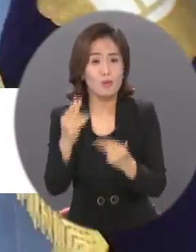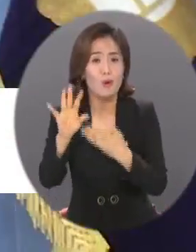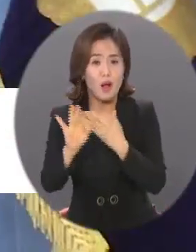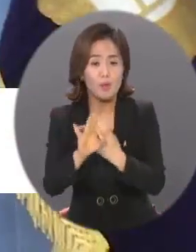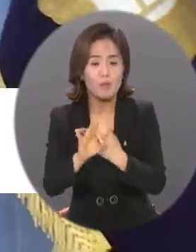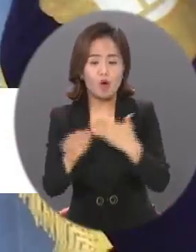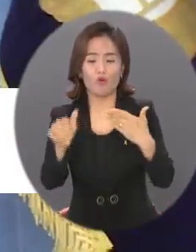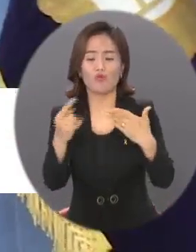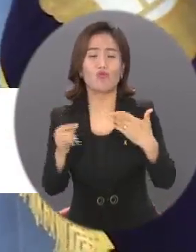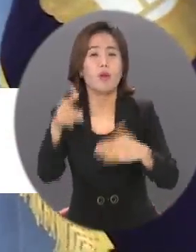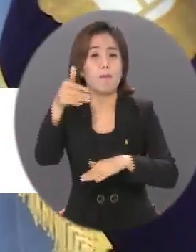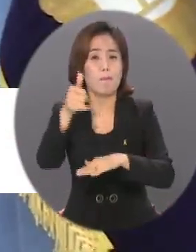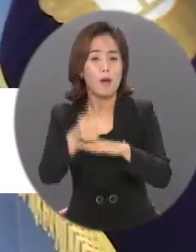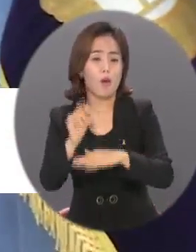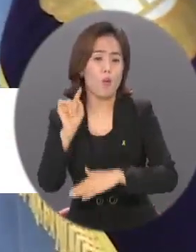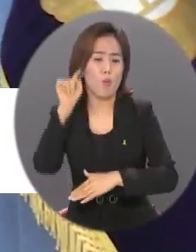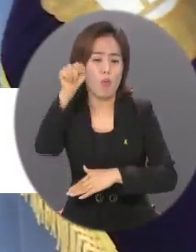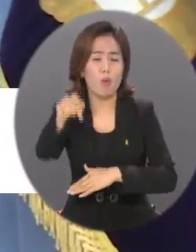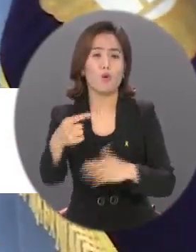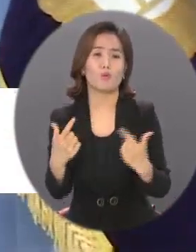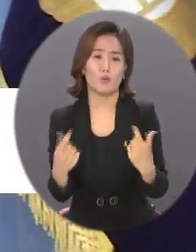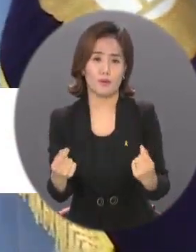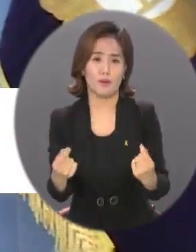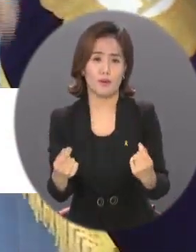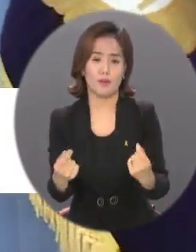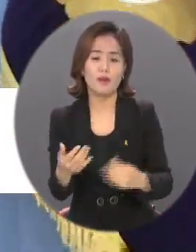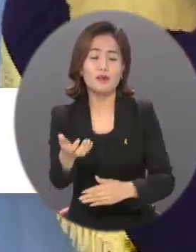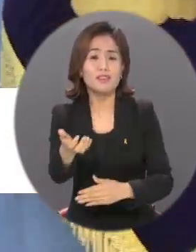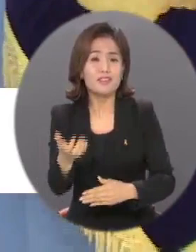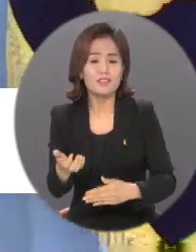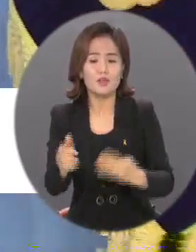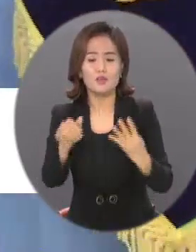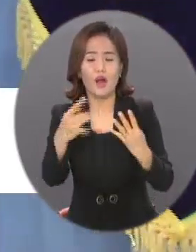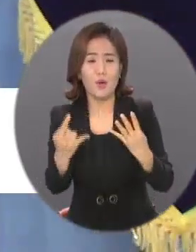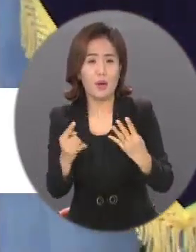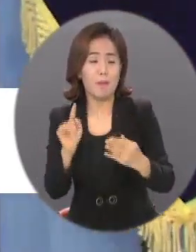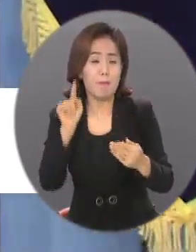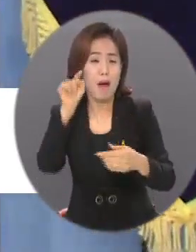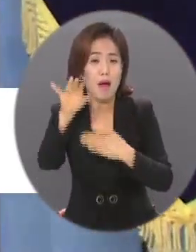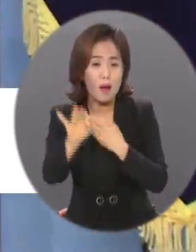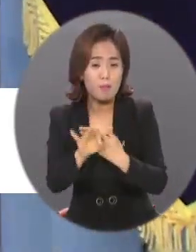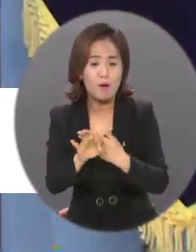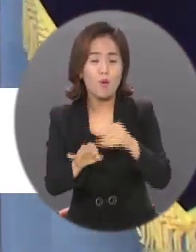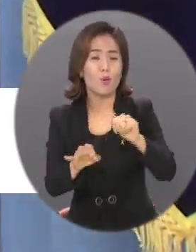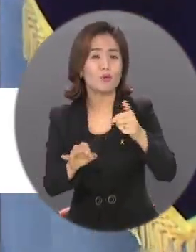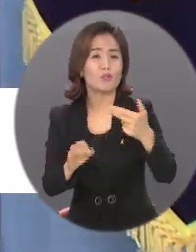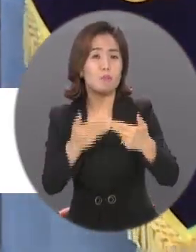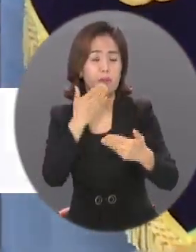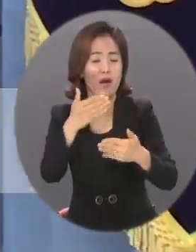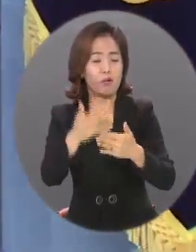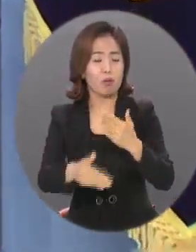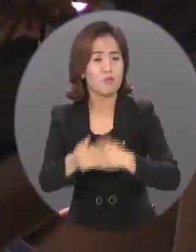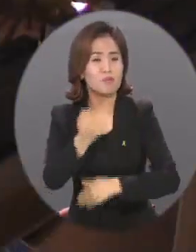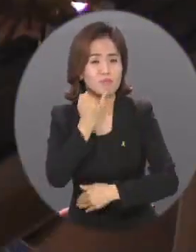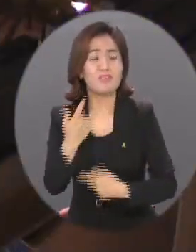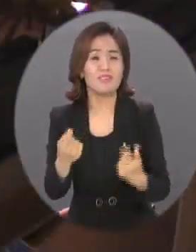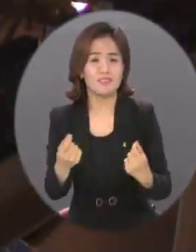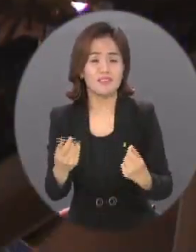뭐 홈런을 맞은 거니까 이게 한 4회에 맞으면은 5, 6, 7, 8회가 남아 있지